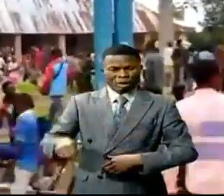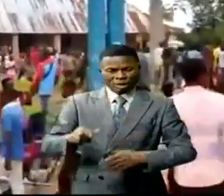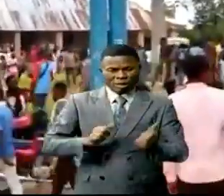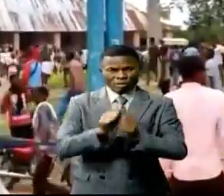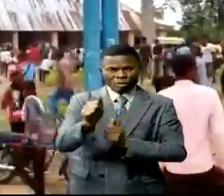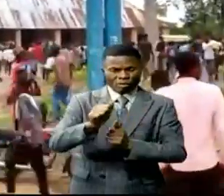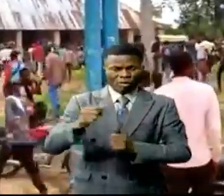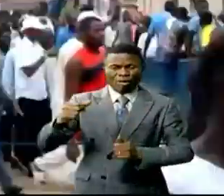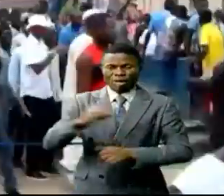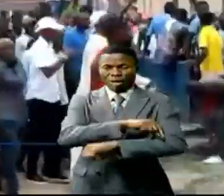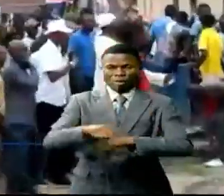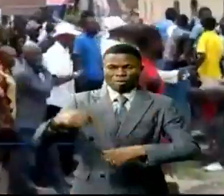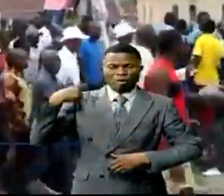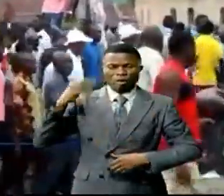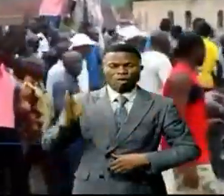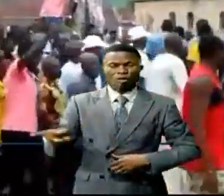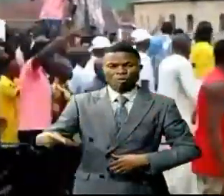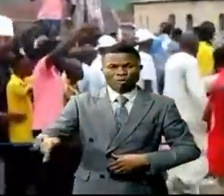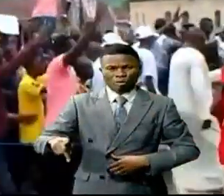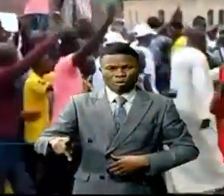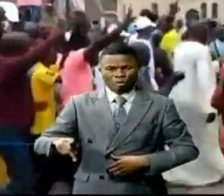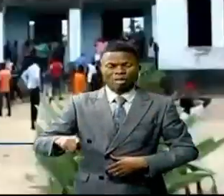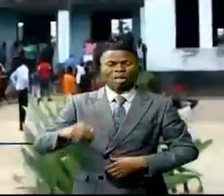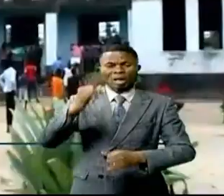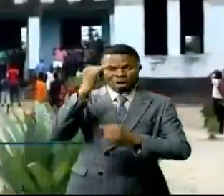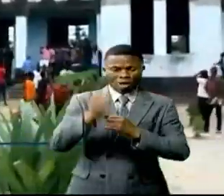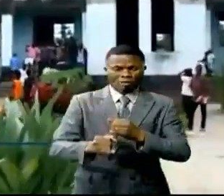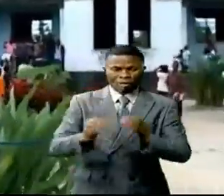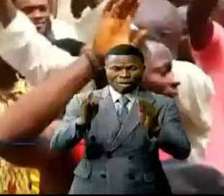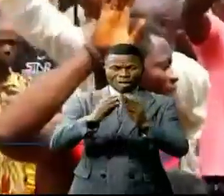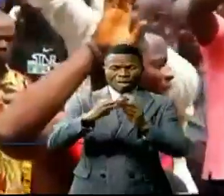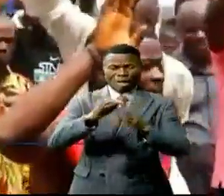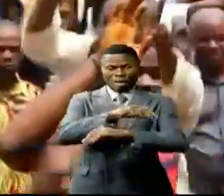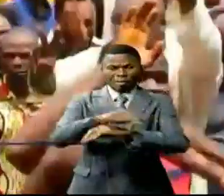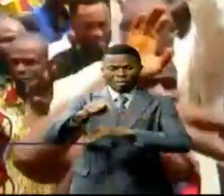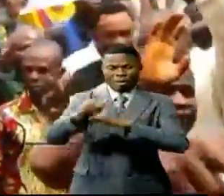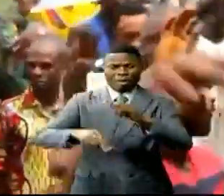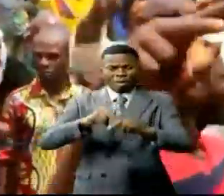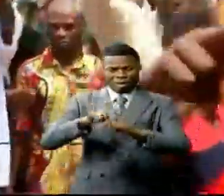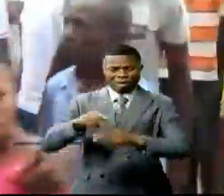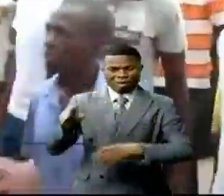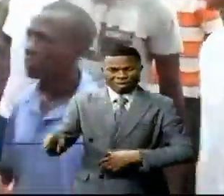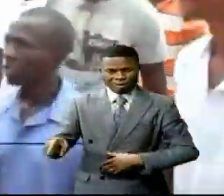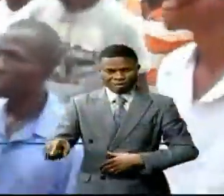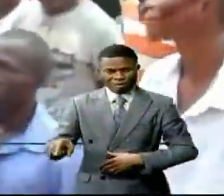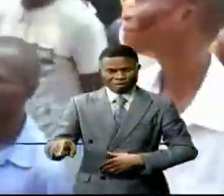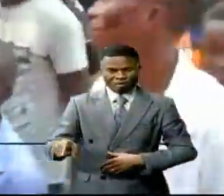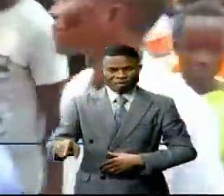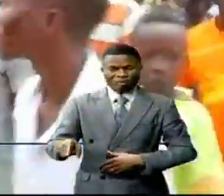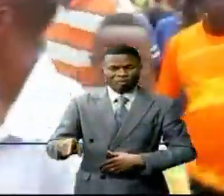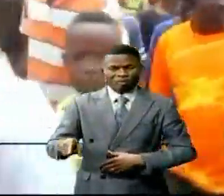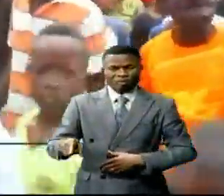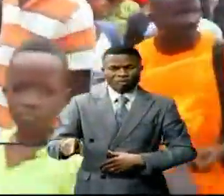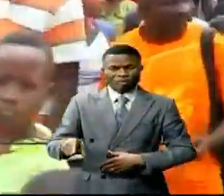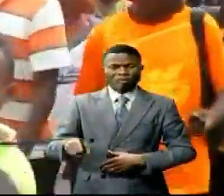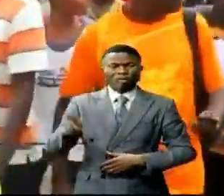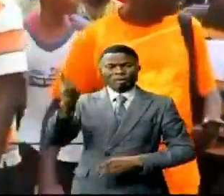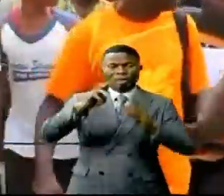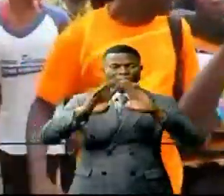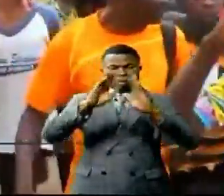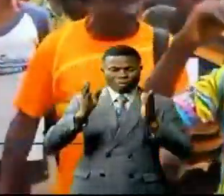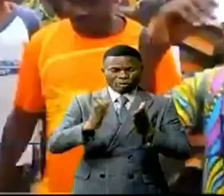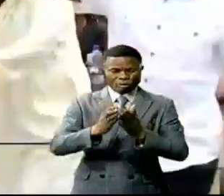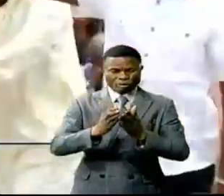les gouvernorats des provinces avant de chuter à l'Assemblée provinciale de la dite province. De même, la population était de